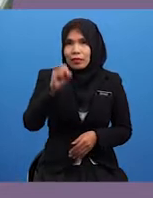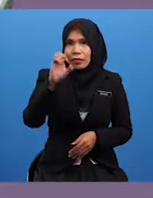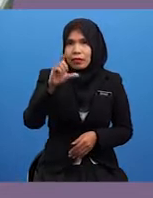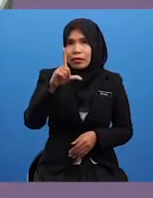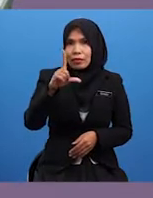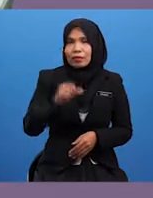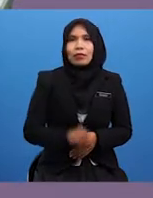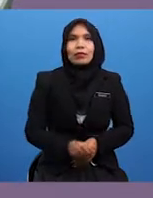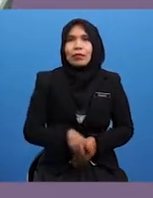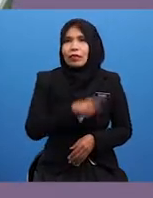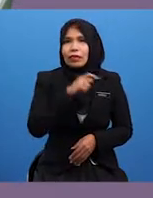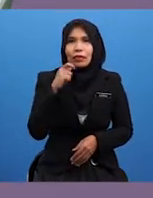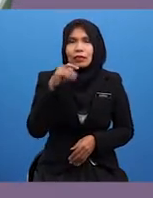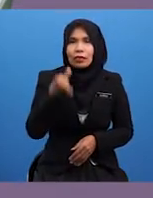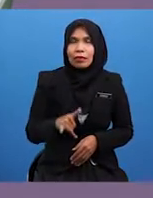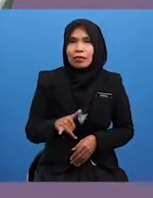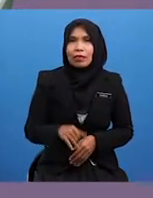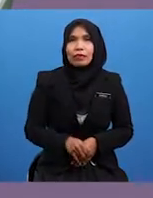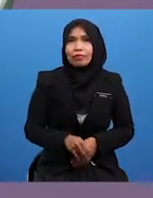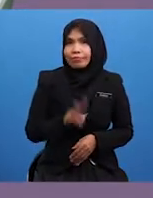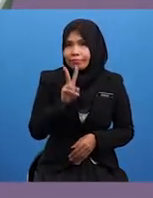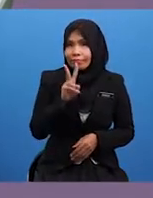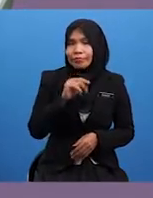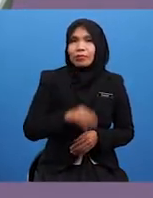akan buat litar yang kedua.